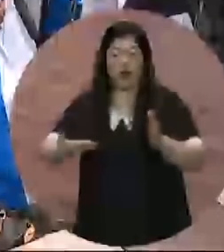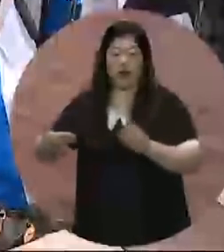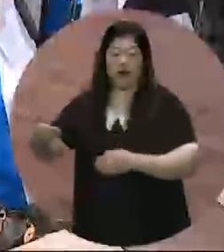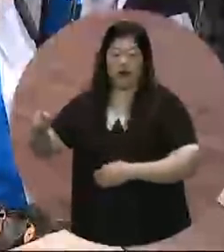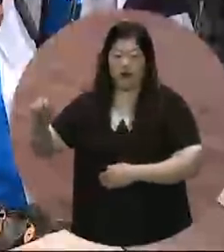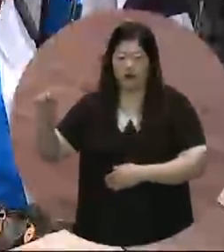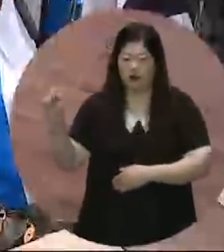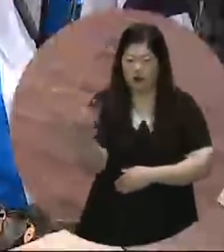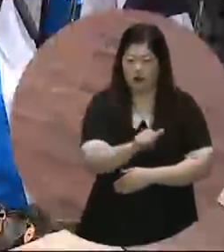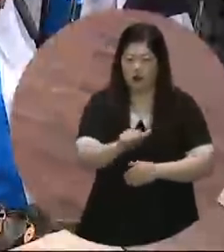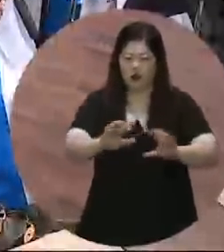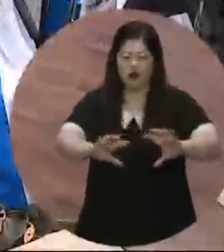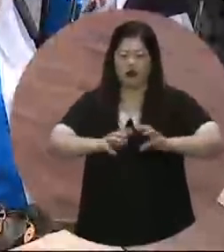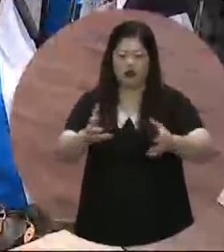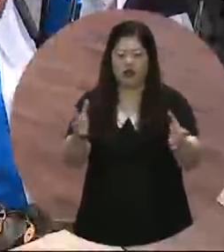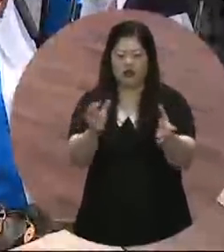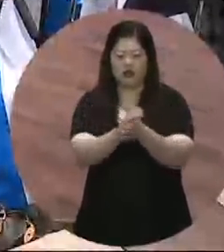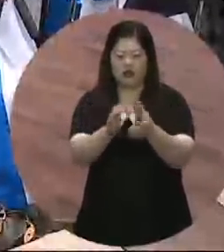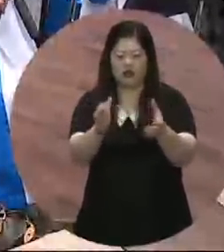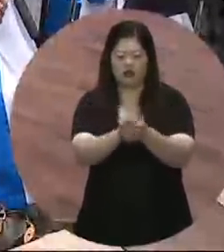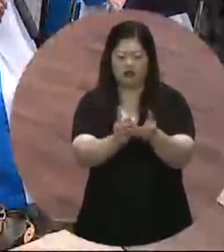세월 빨리